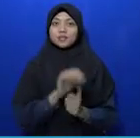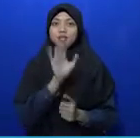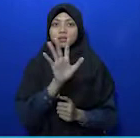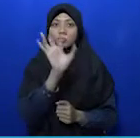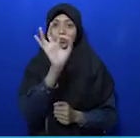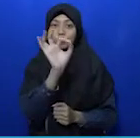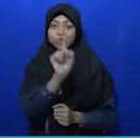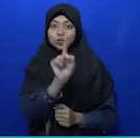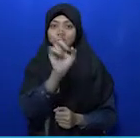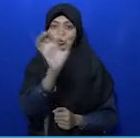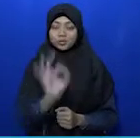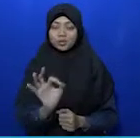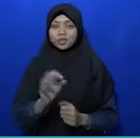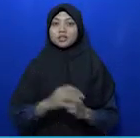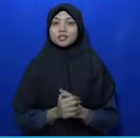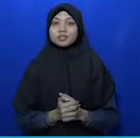51%, ketiga adalah